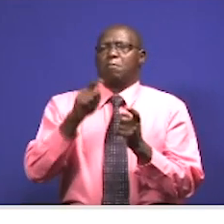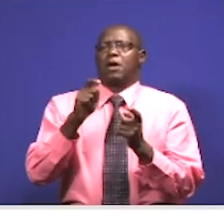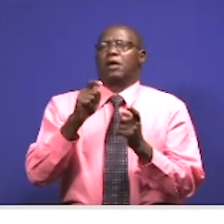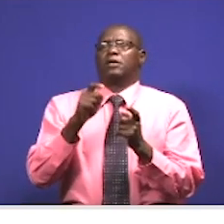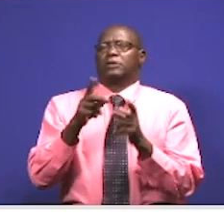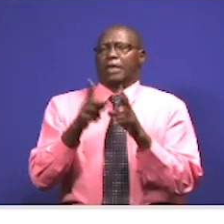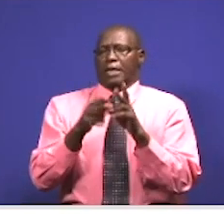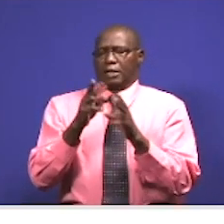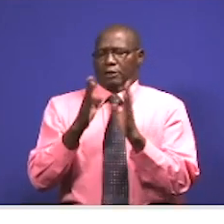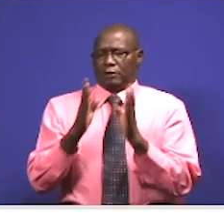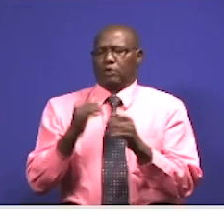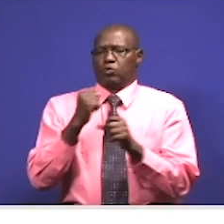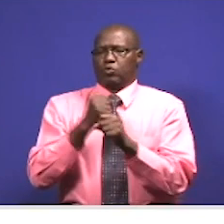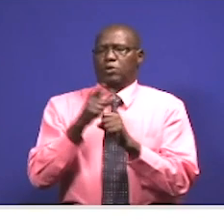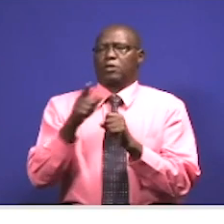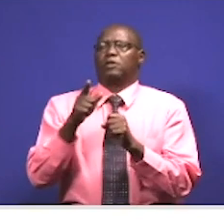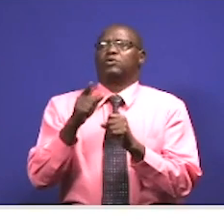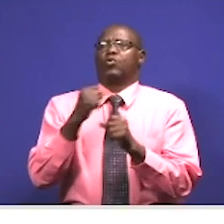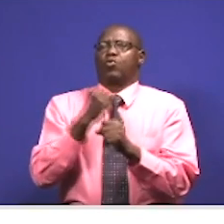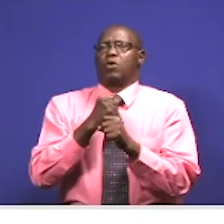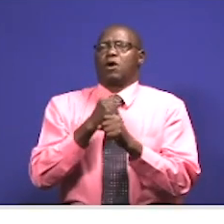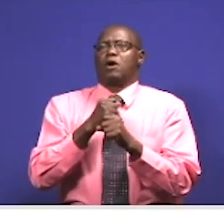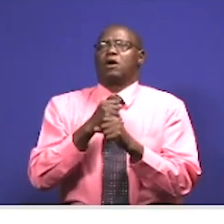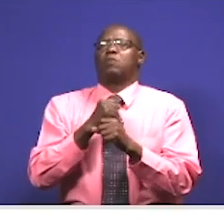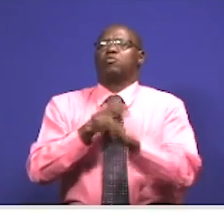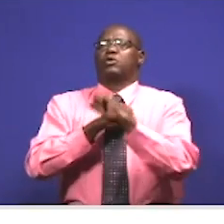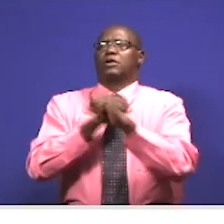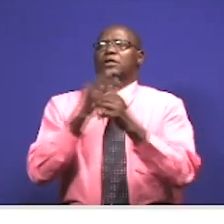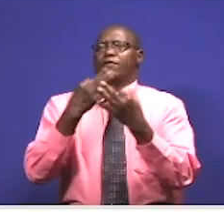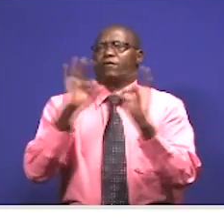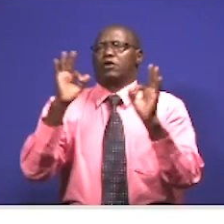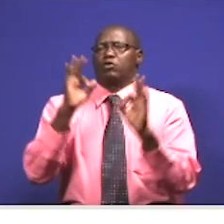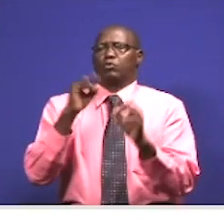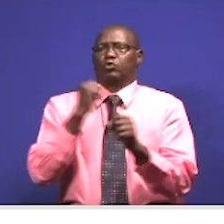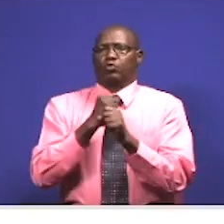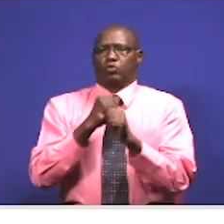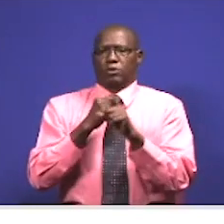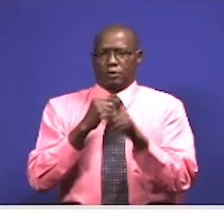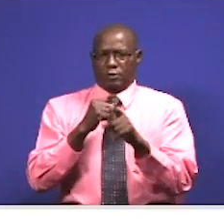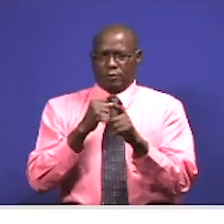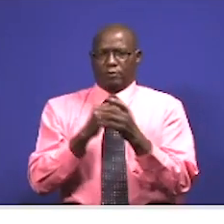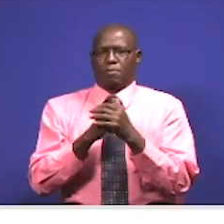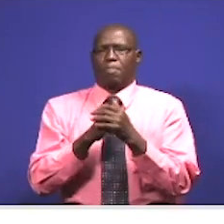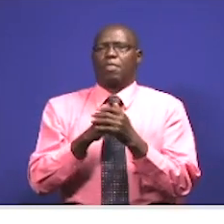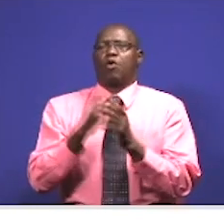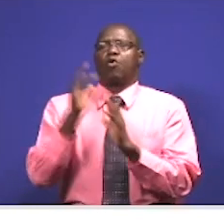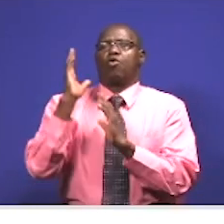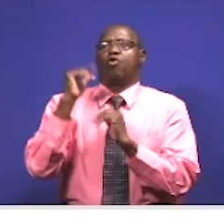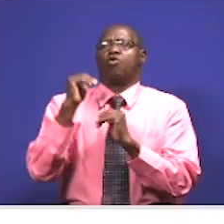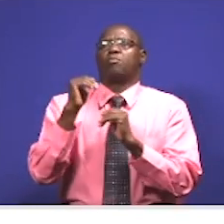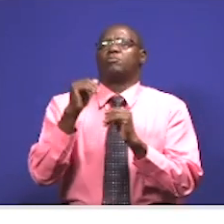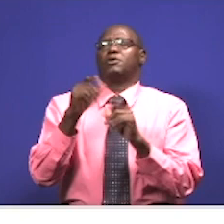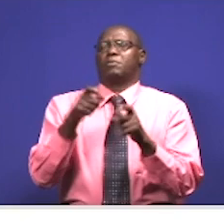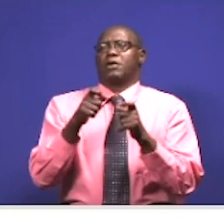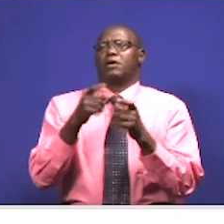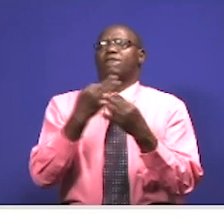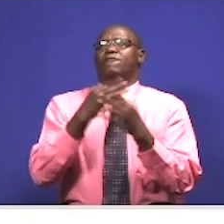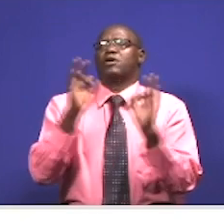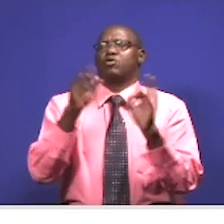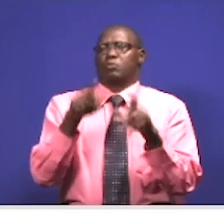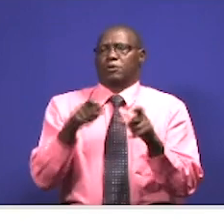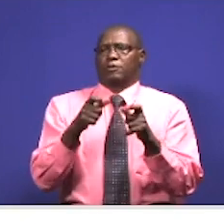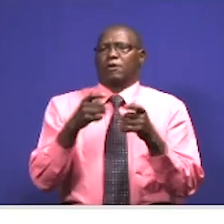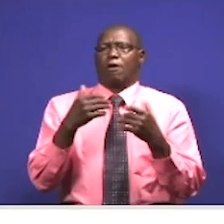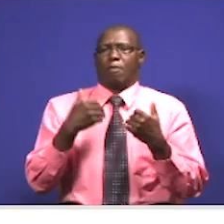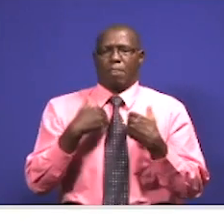and protect their freedom to do it. Dekin Slovanda, a news editor at Hope Media, says that freedom of journalists has not been